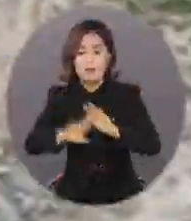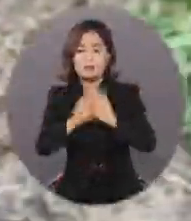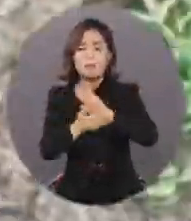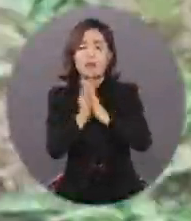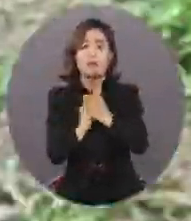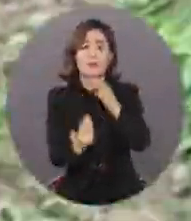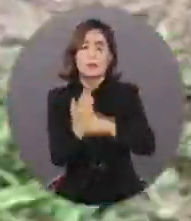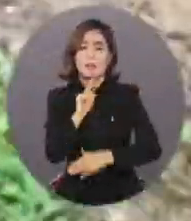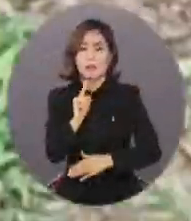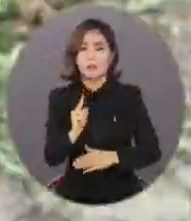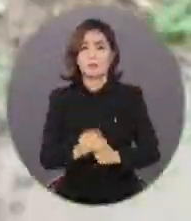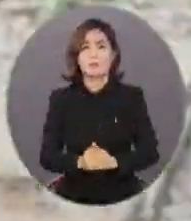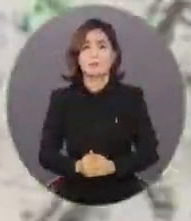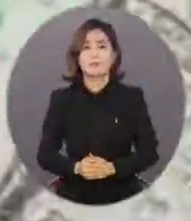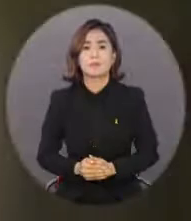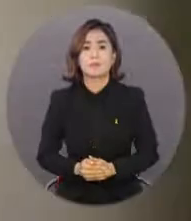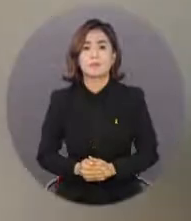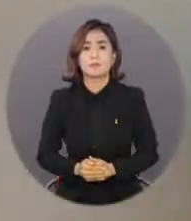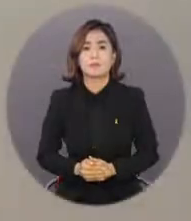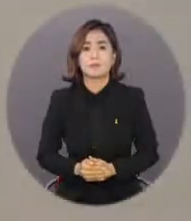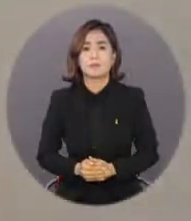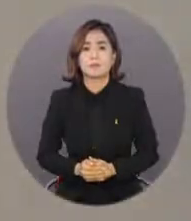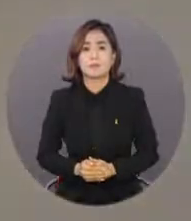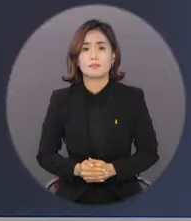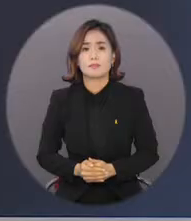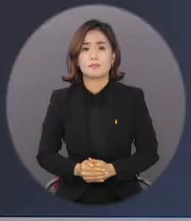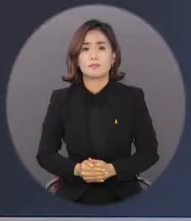기상변화가 일어났다고 설명했습니다.